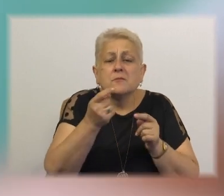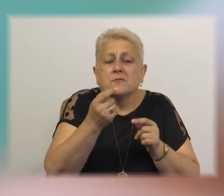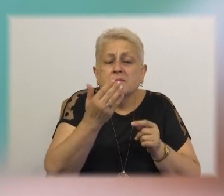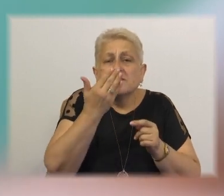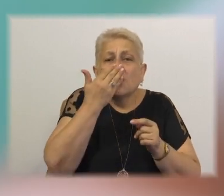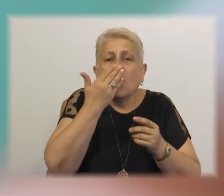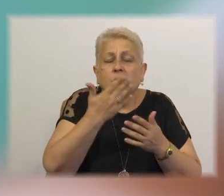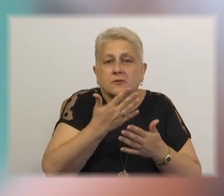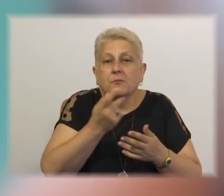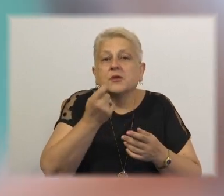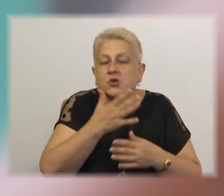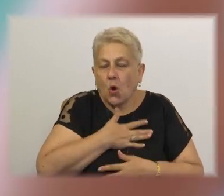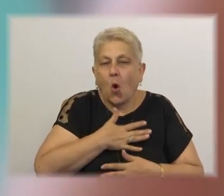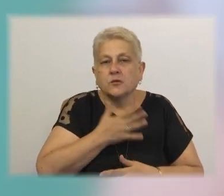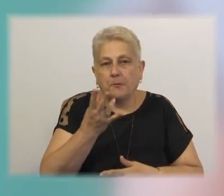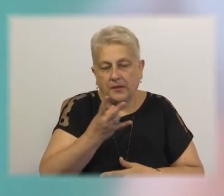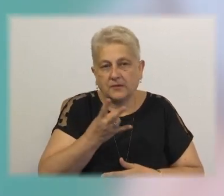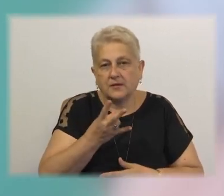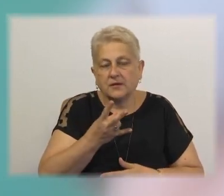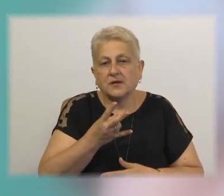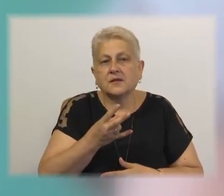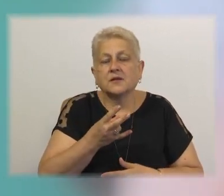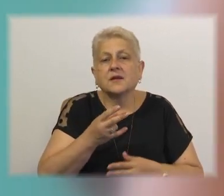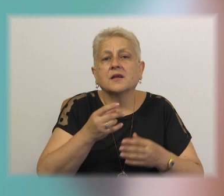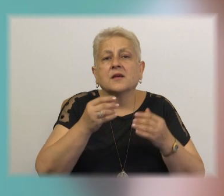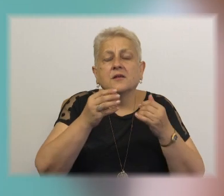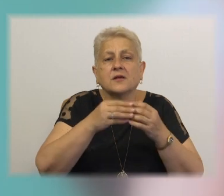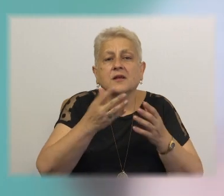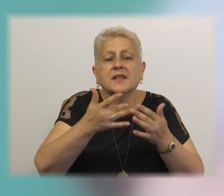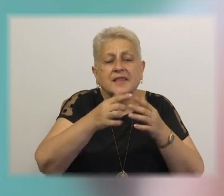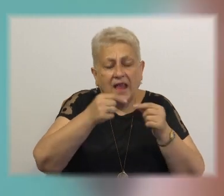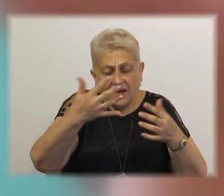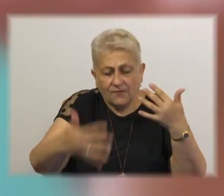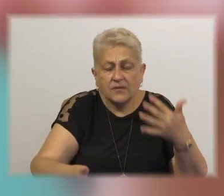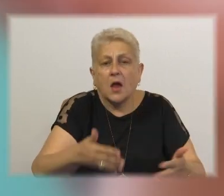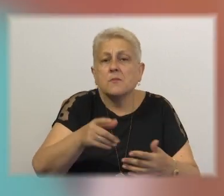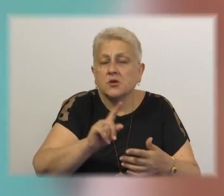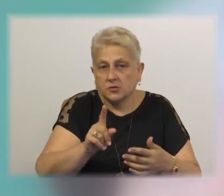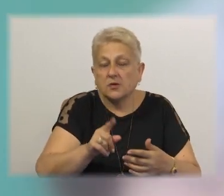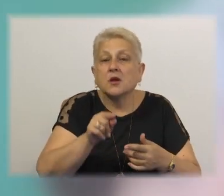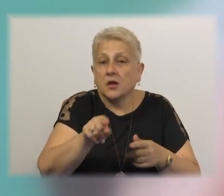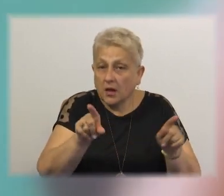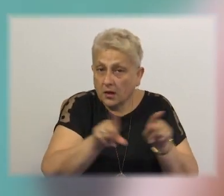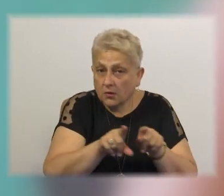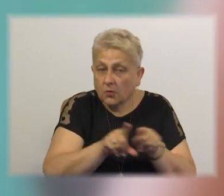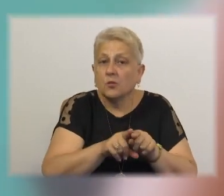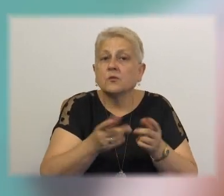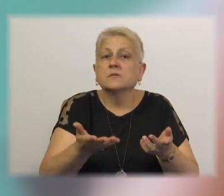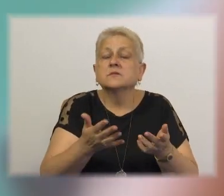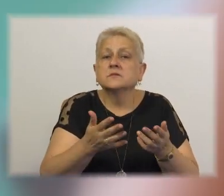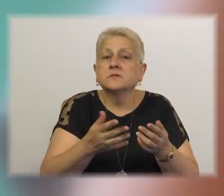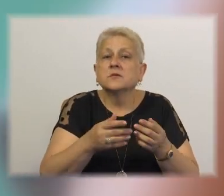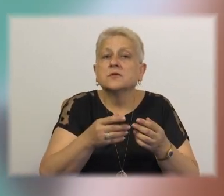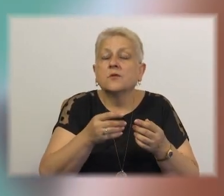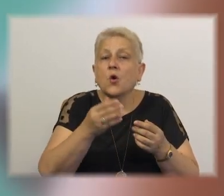շատ քիչ օդ, բայն ջերի տակը կորոններ է, դել է բույս, իրանք էլ եմ տարիշ